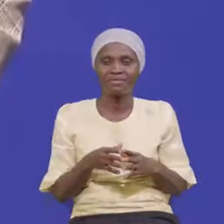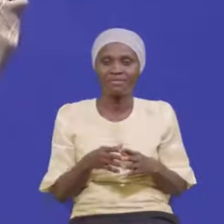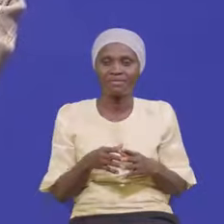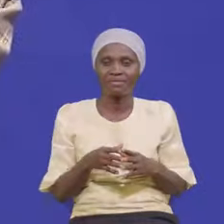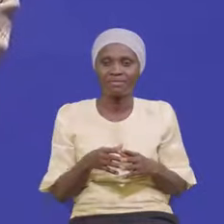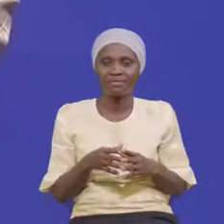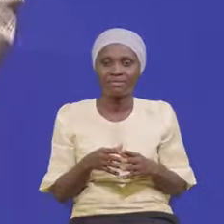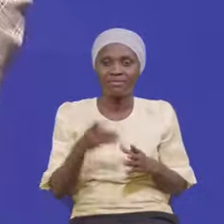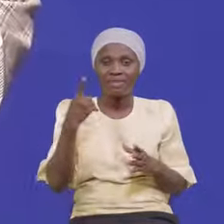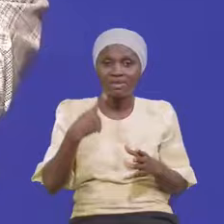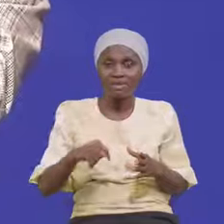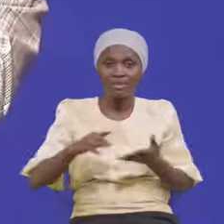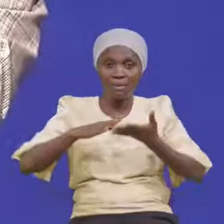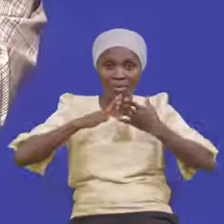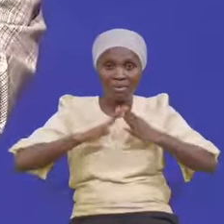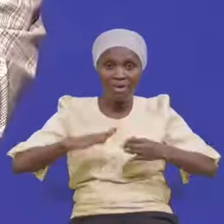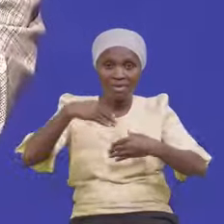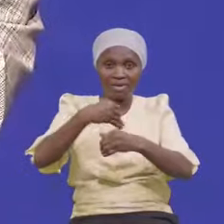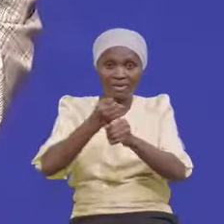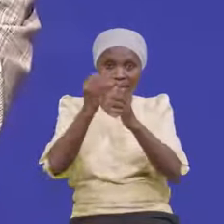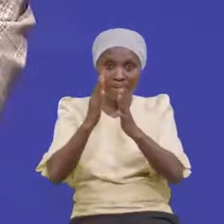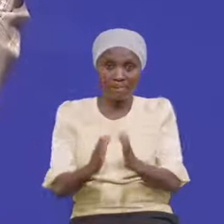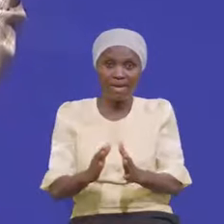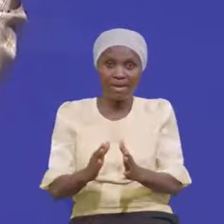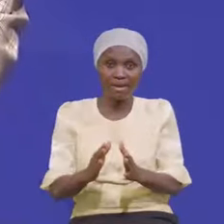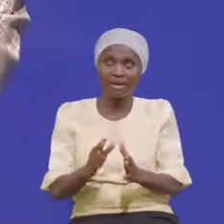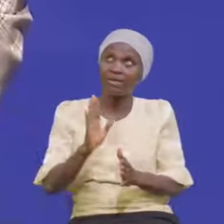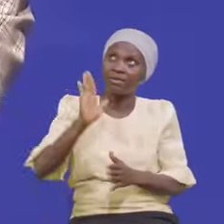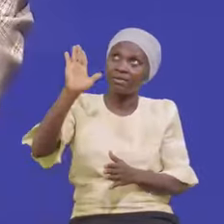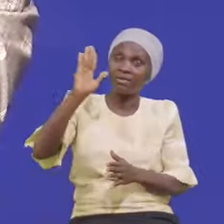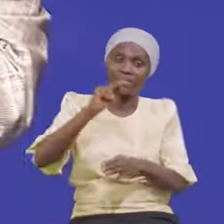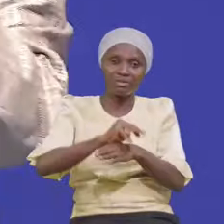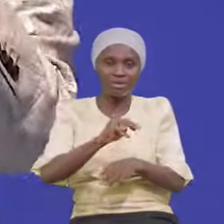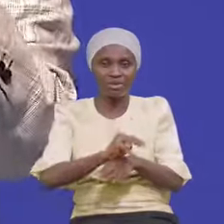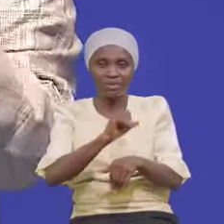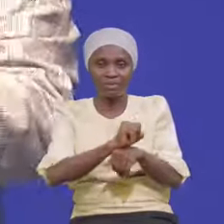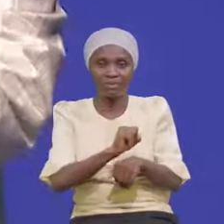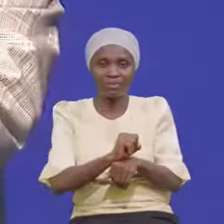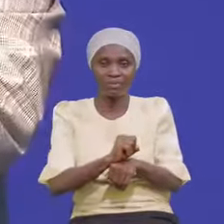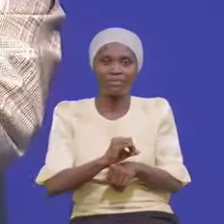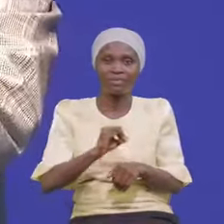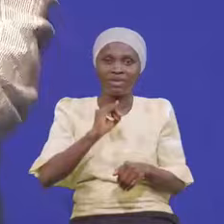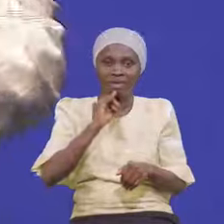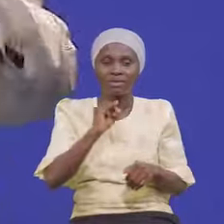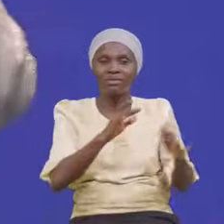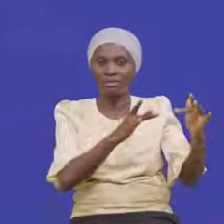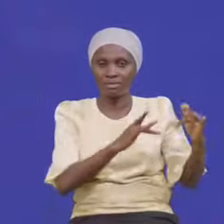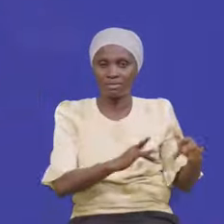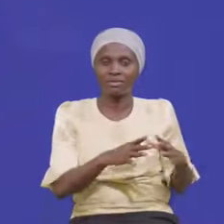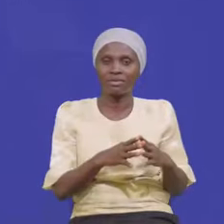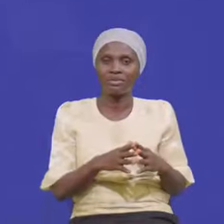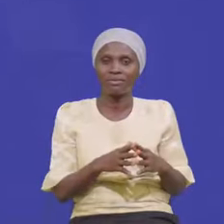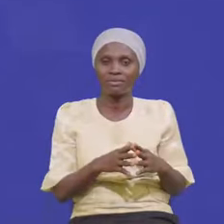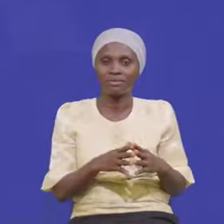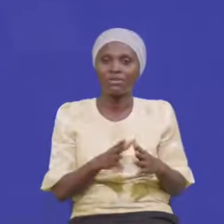The mediator. మధ్యవర్తి. His ministry. ఆయన పరిచర్య. And his mercy. ఆయన యొక్క కనికరం.